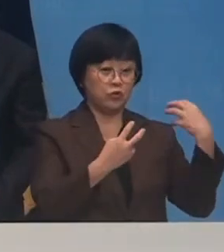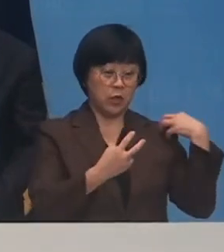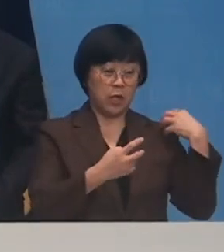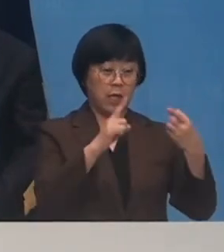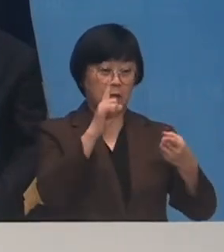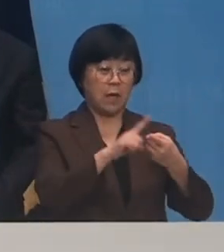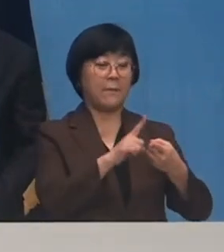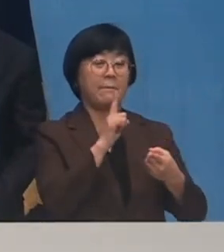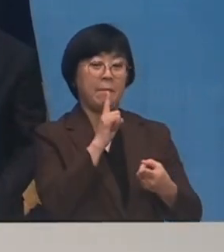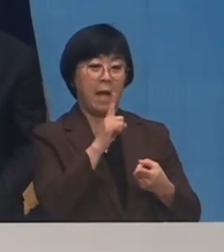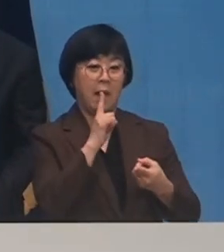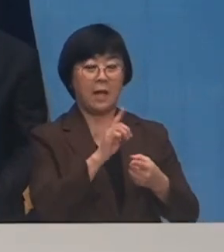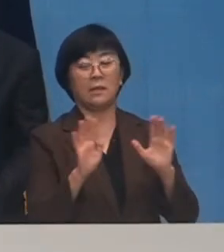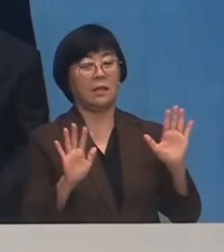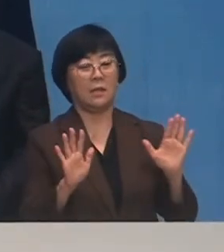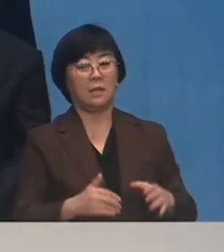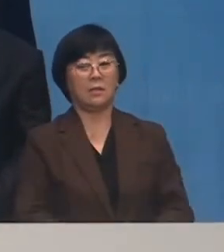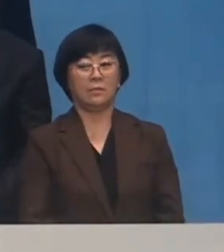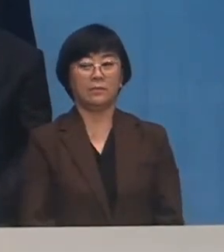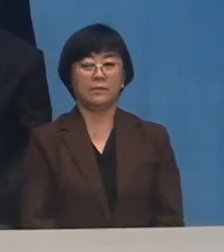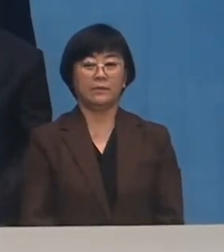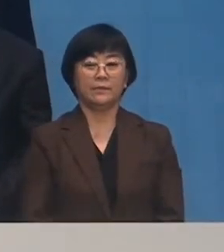언급을 꺼리고 있습니다.